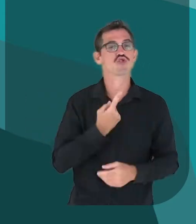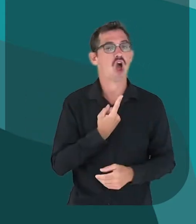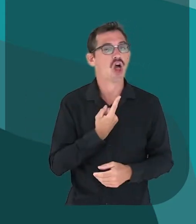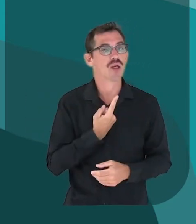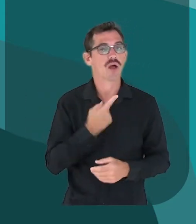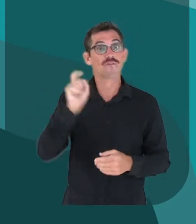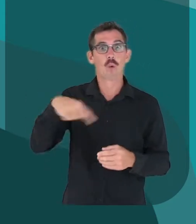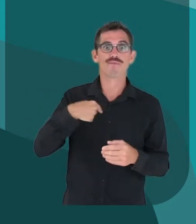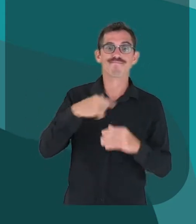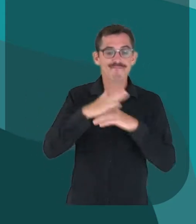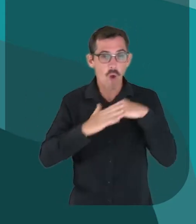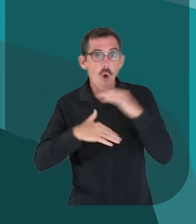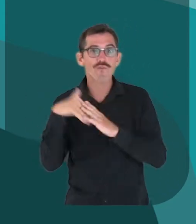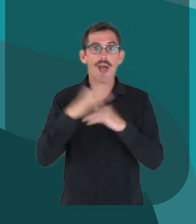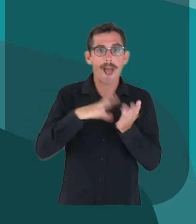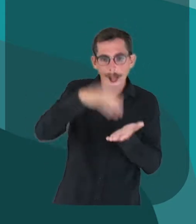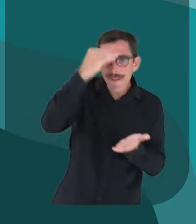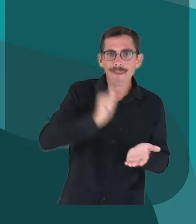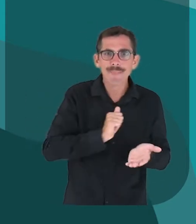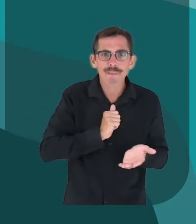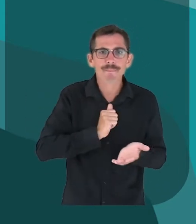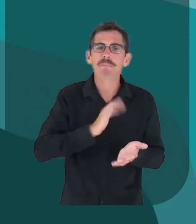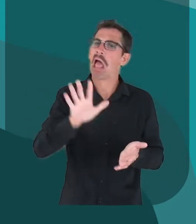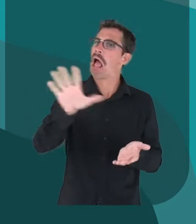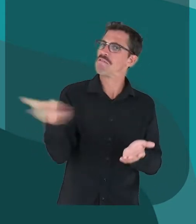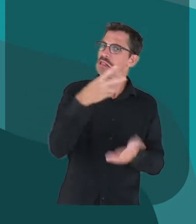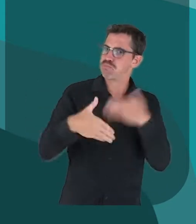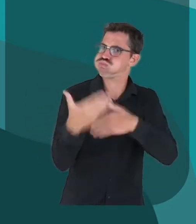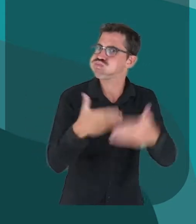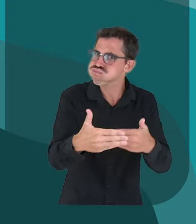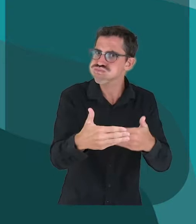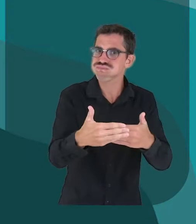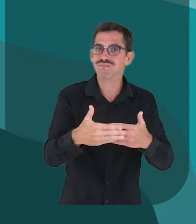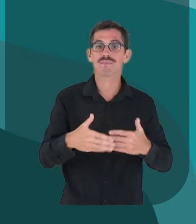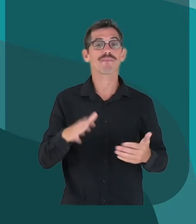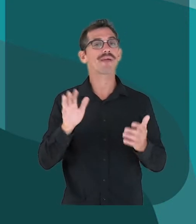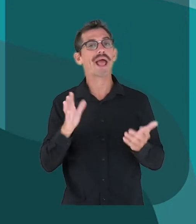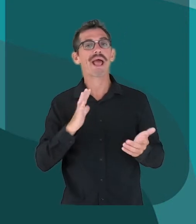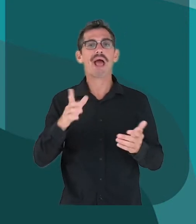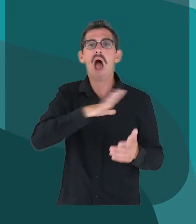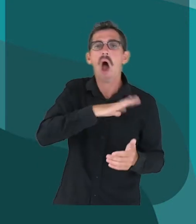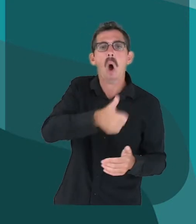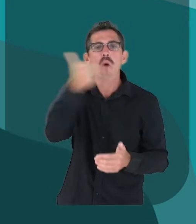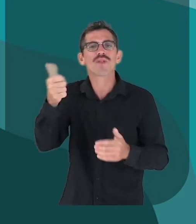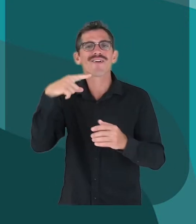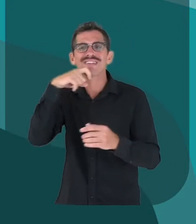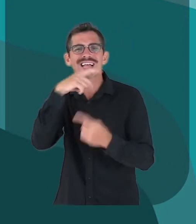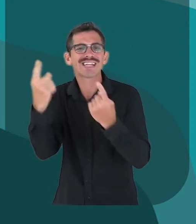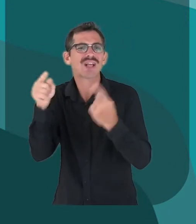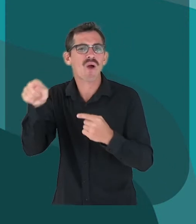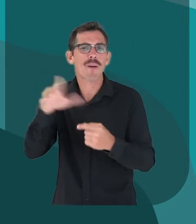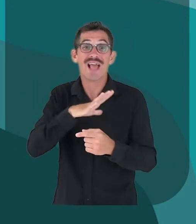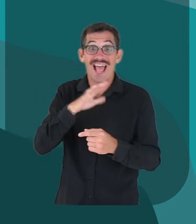puis de ma... il a vraiment fallu que j'apprenne à être confortable avec moi-même vite. C'est quelque chose qui a été somewhat difficile